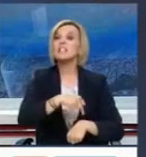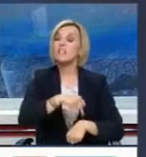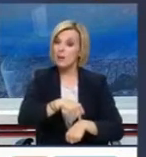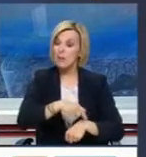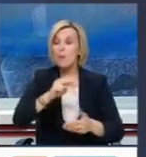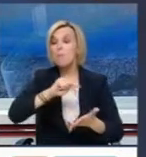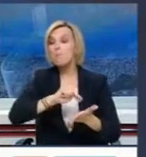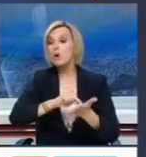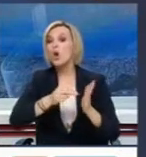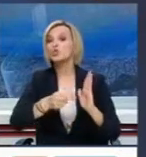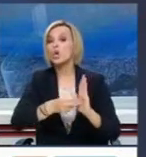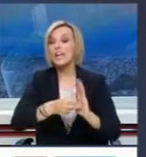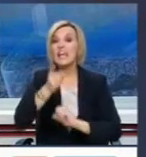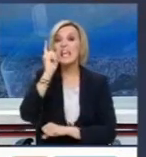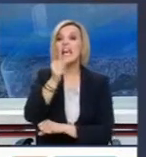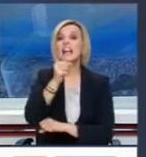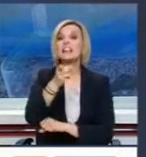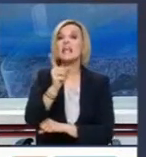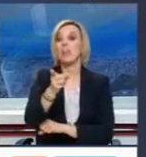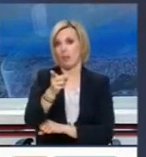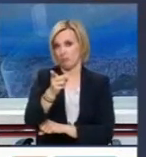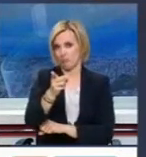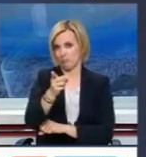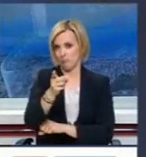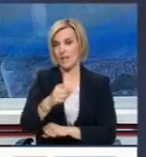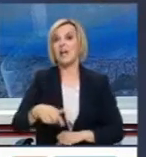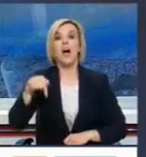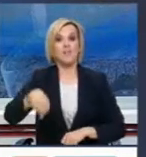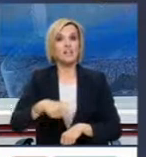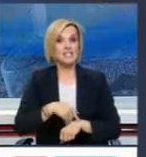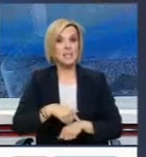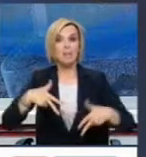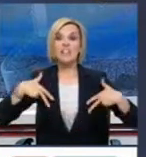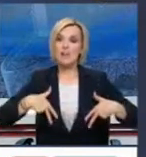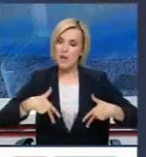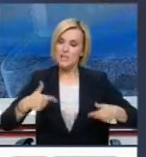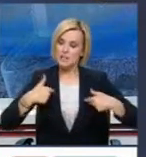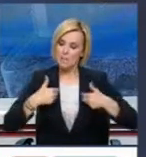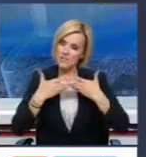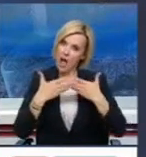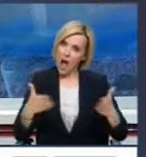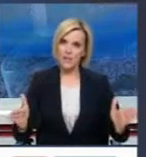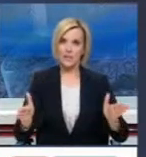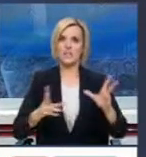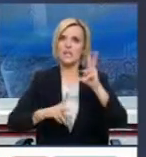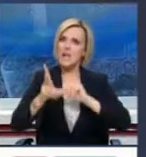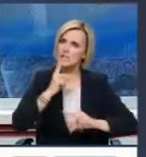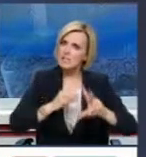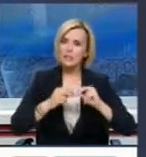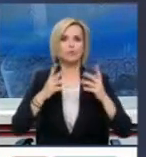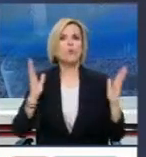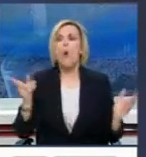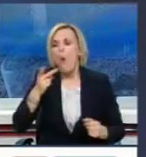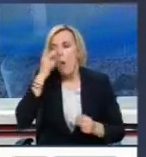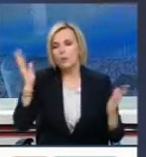μπορέσουμε να βρούμε λύσεις, κάθε άλλο όπλο που έχει η πολιτεία στη διάθεσή της είναι στο τραπέζι και θα εφαρμοστεί. Τρίτον,